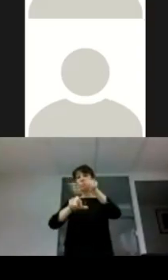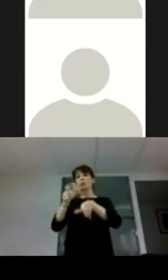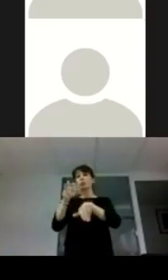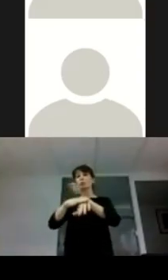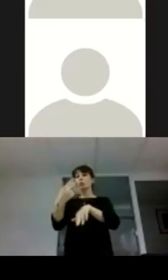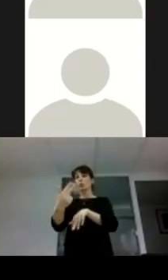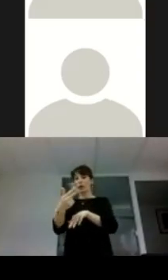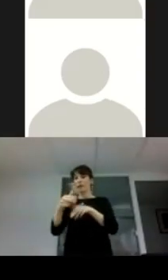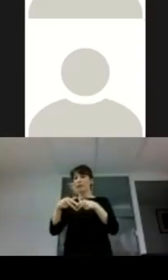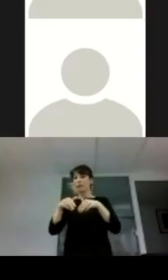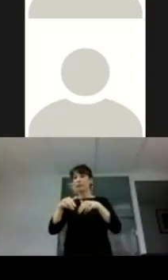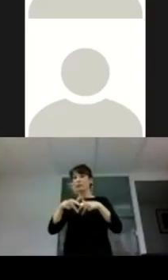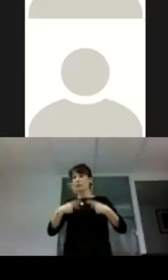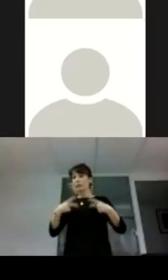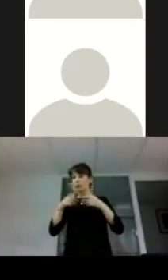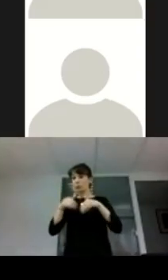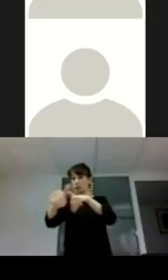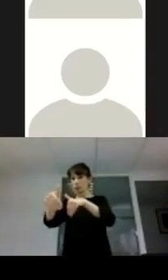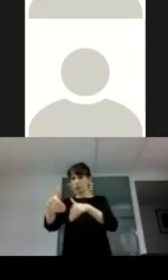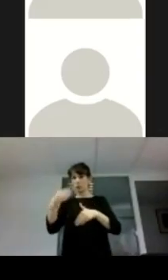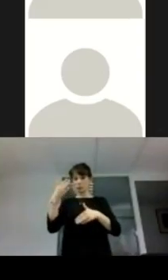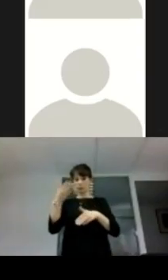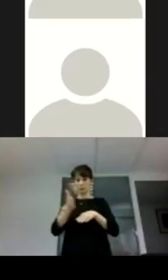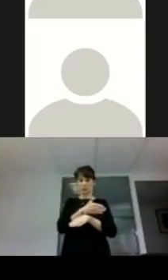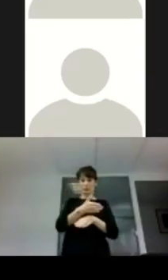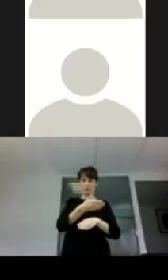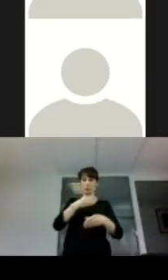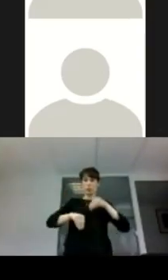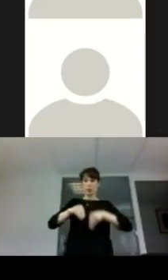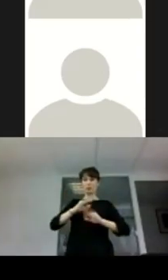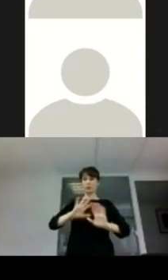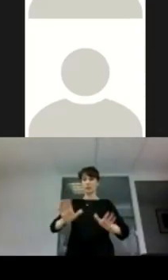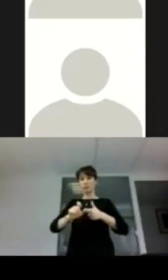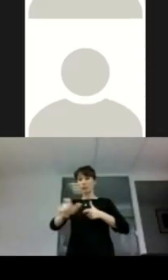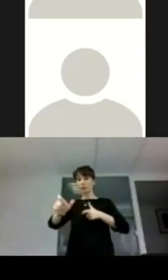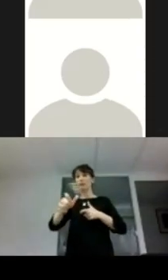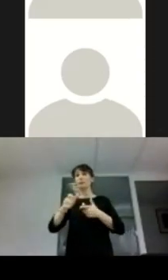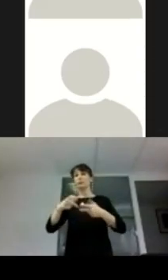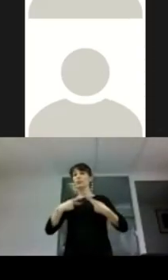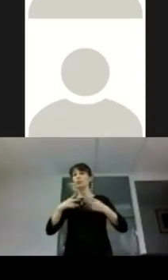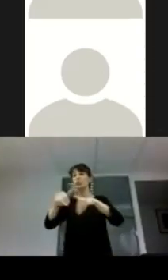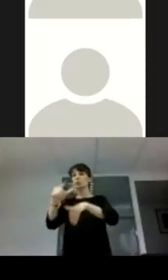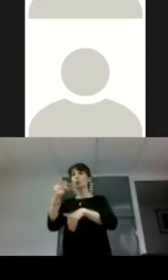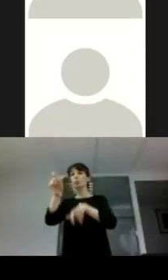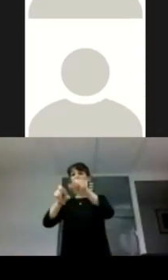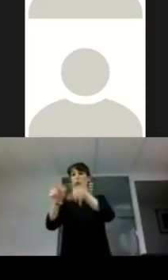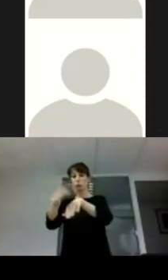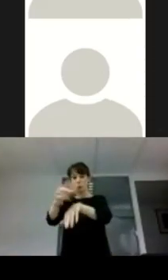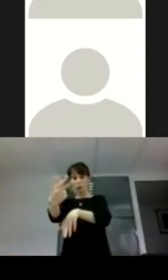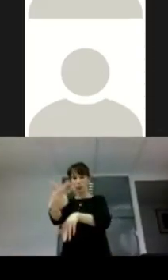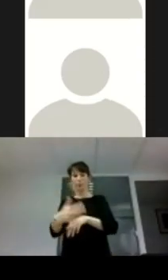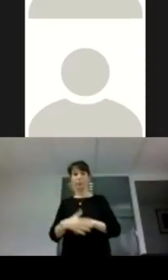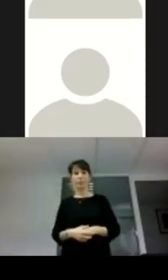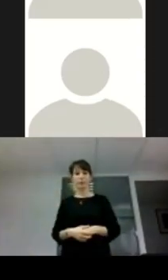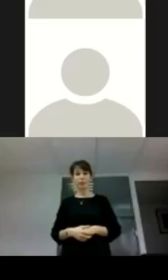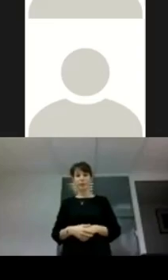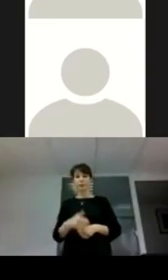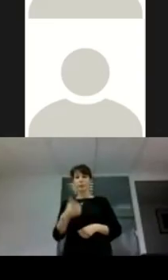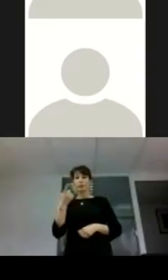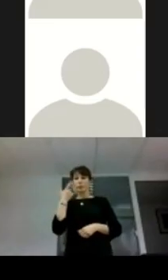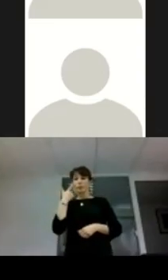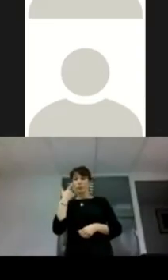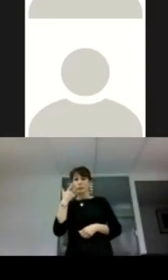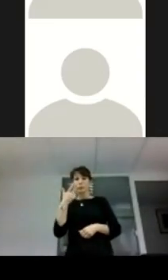personnes sur 3 qui sont encore vivantes. Et donc, c'est un vrai problème de santé publique. Et vous voyez sur